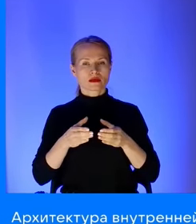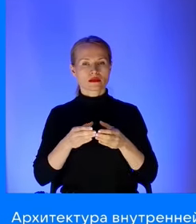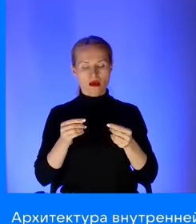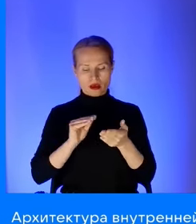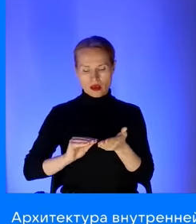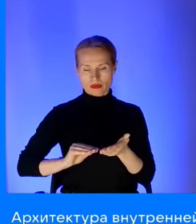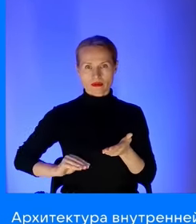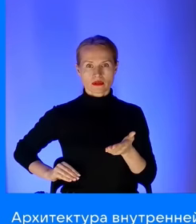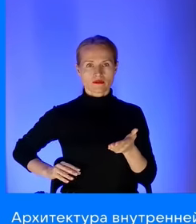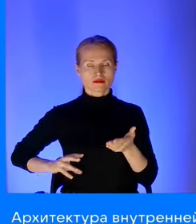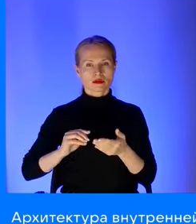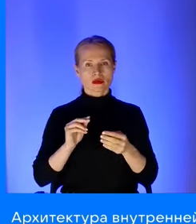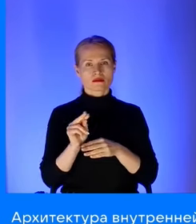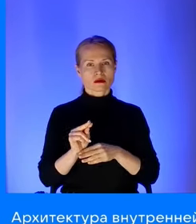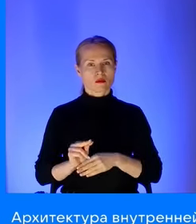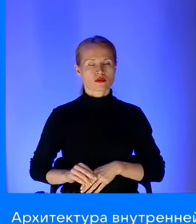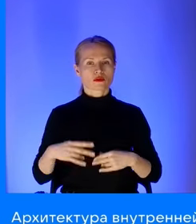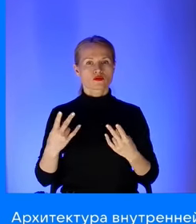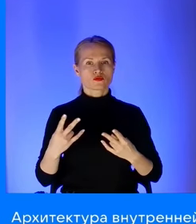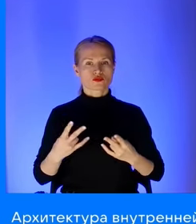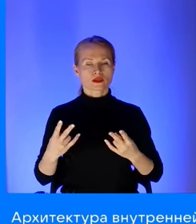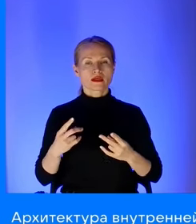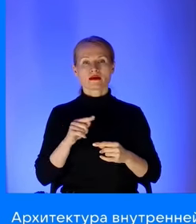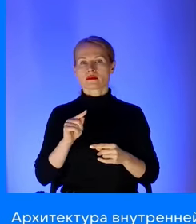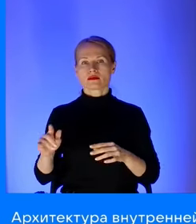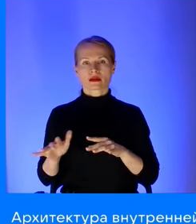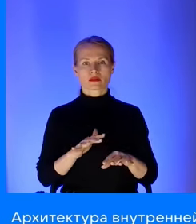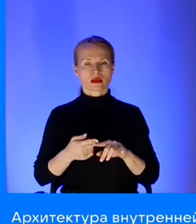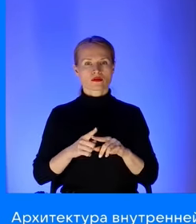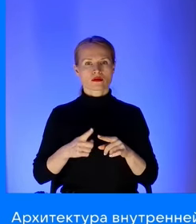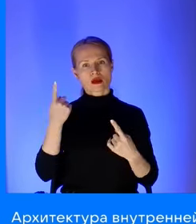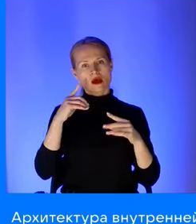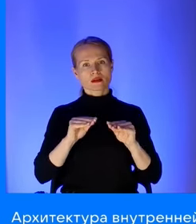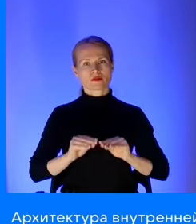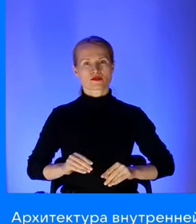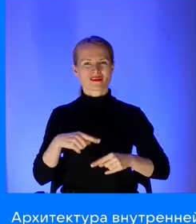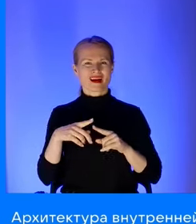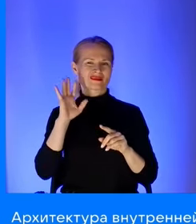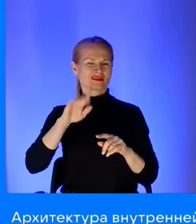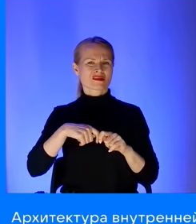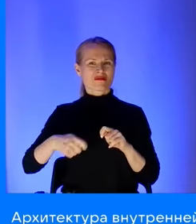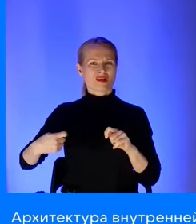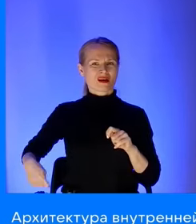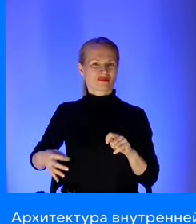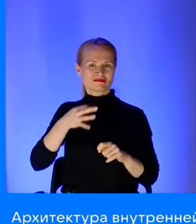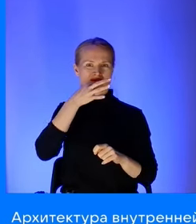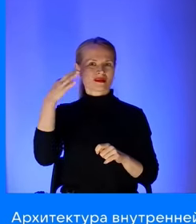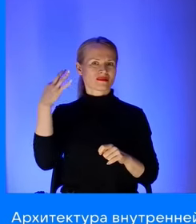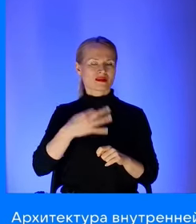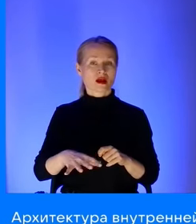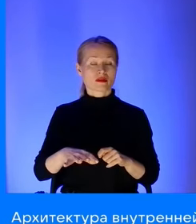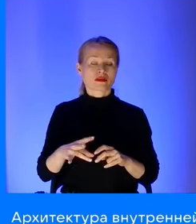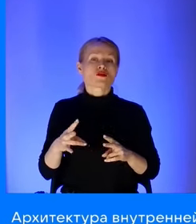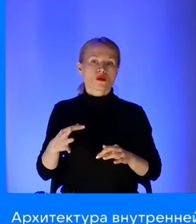эти процессы которые обычные обыч разработчики говорят вот это всё вот это бюрократия нам это не нравится это было